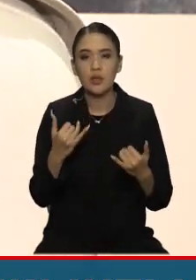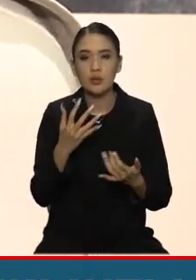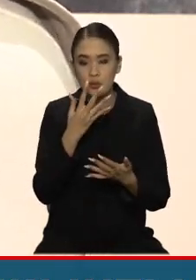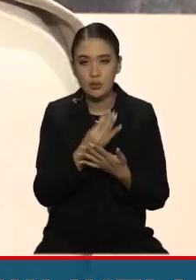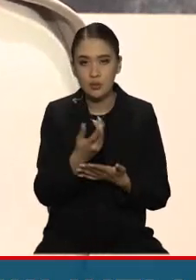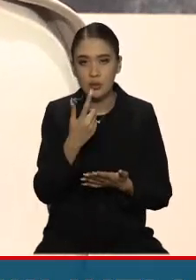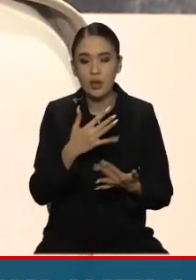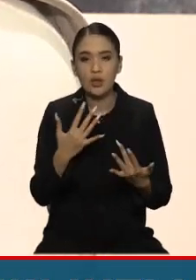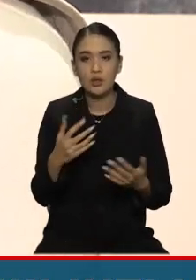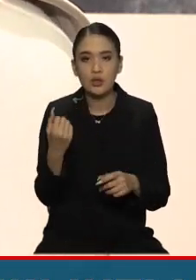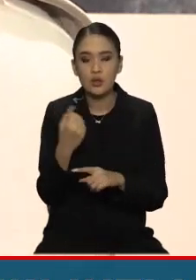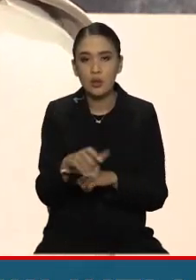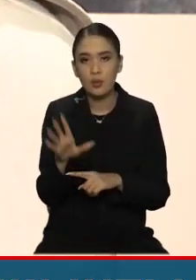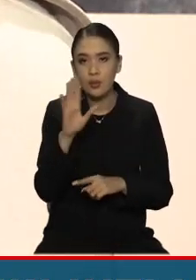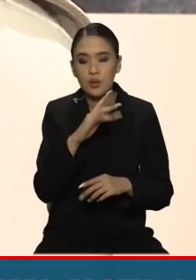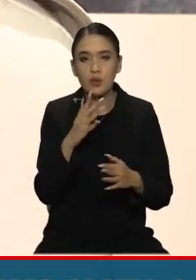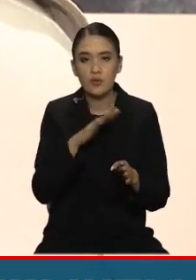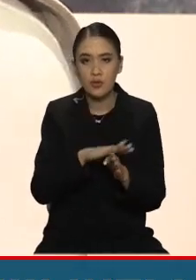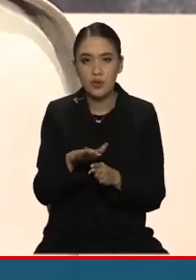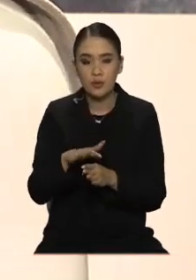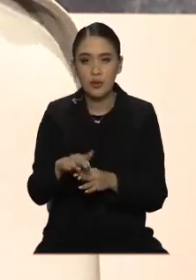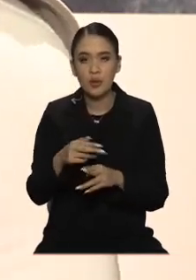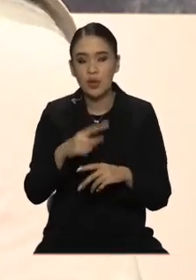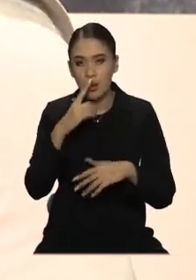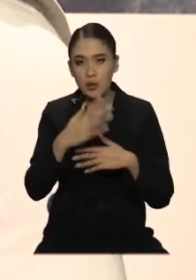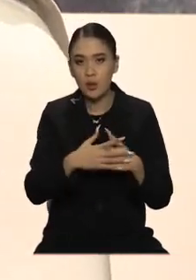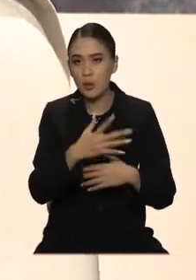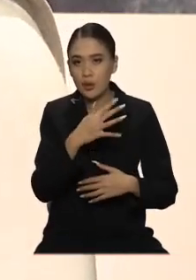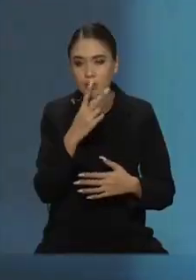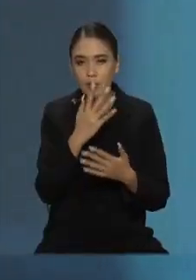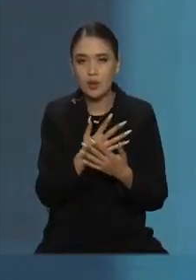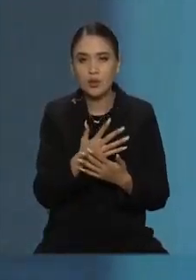алады, барлық тапсырмаларды орындай алама, оны алдағы уақытта білесіздер.